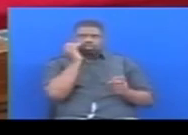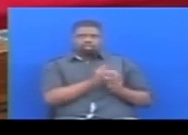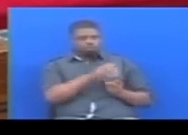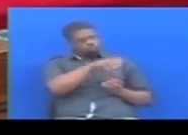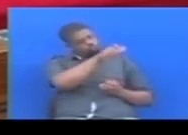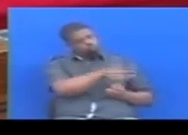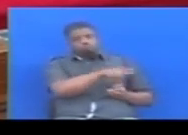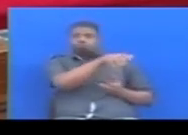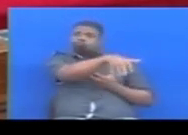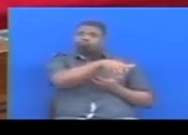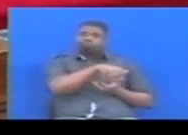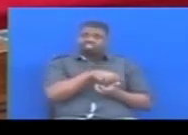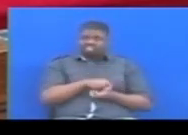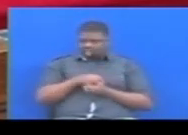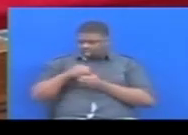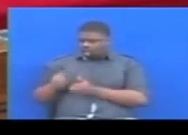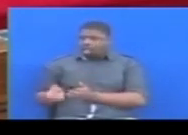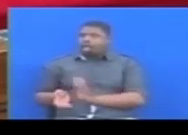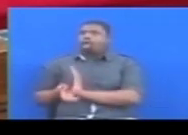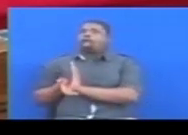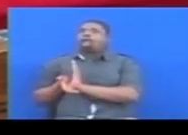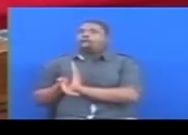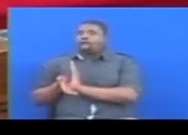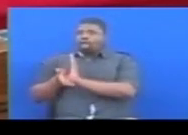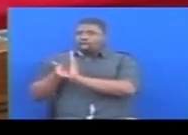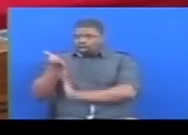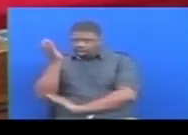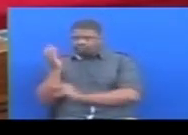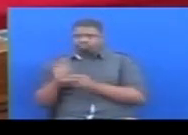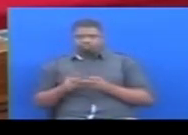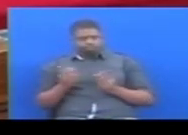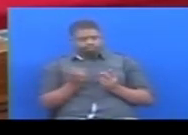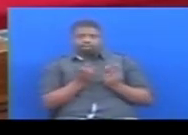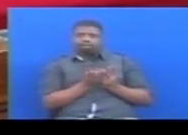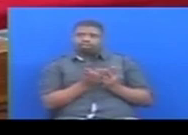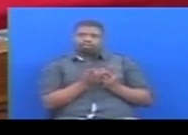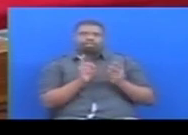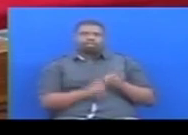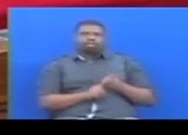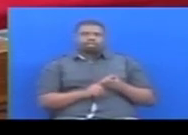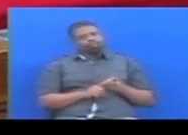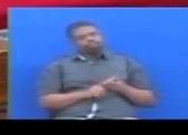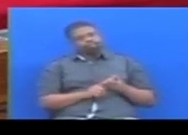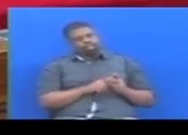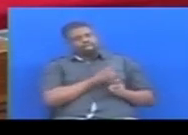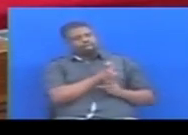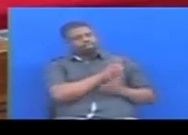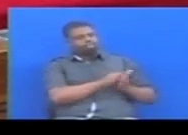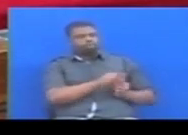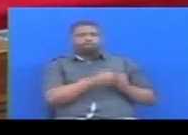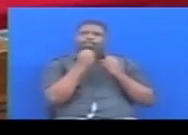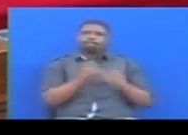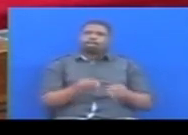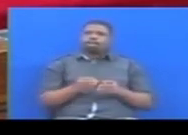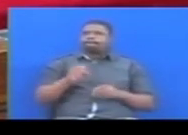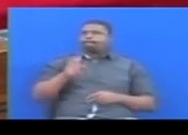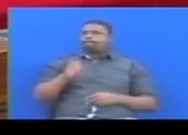uvuvi endelevu. Na mbili ni kuziagiza almashauri za wilaya zote nchini kuvipatia vikundi vya